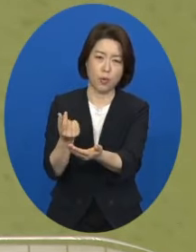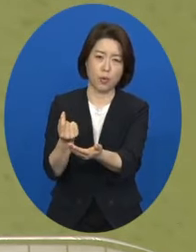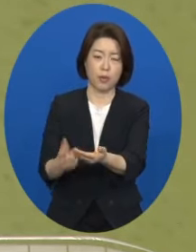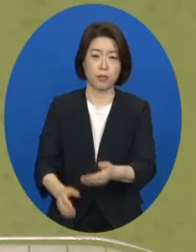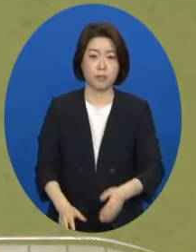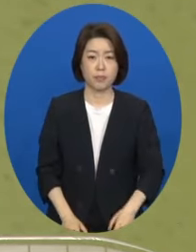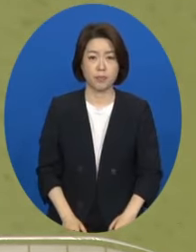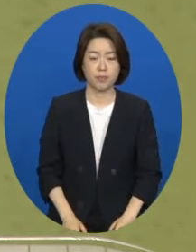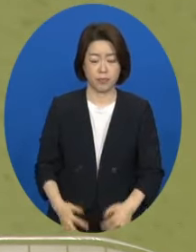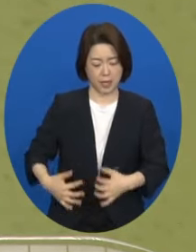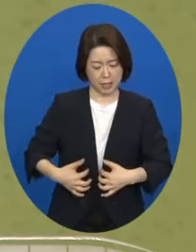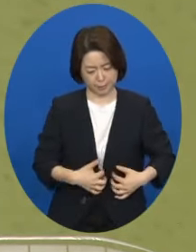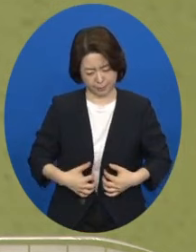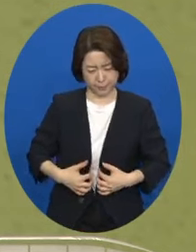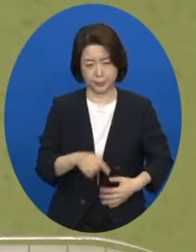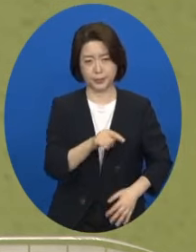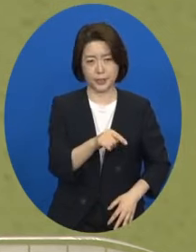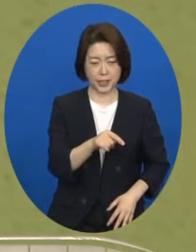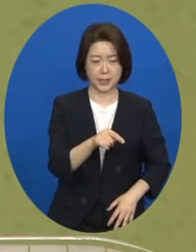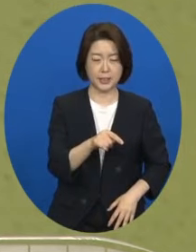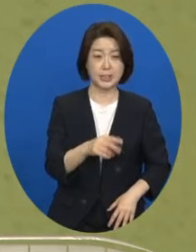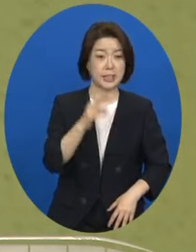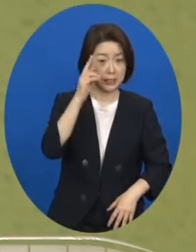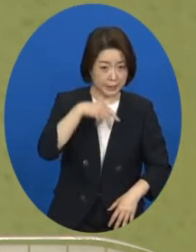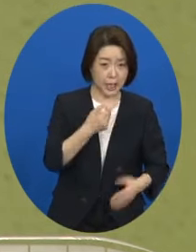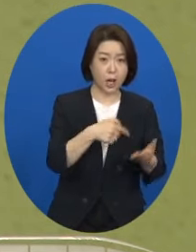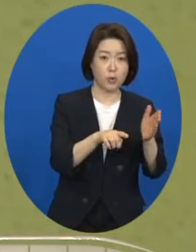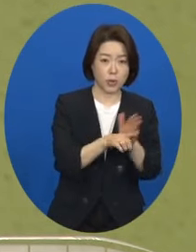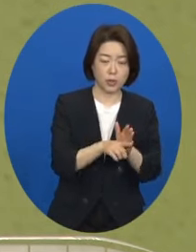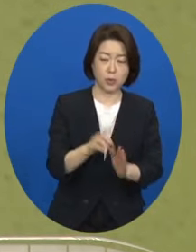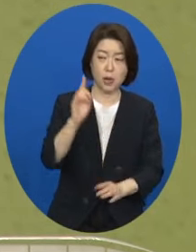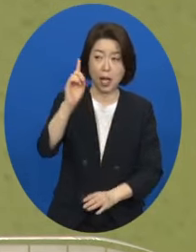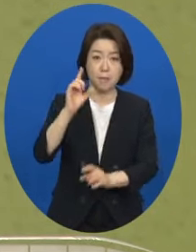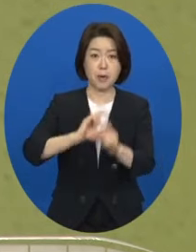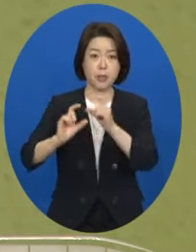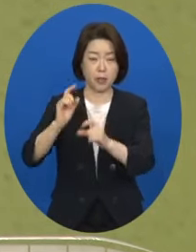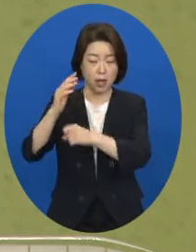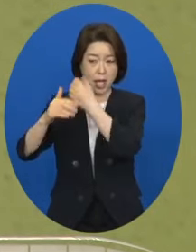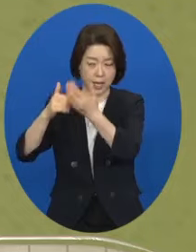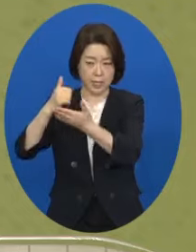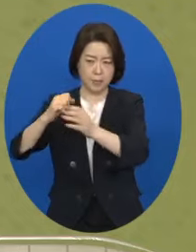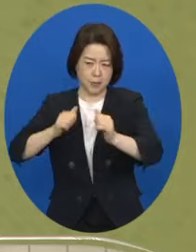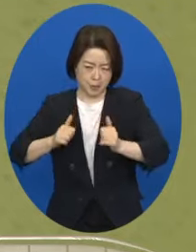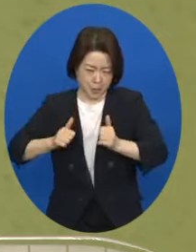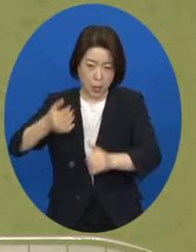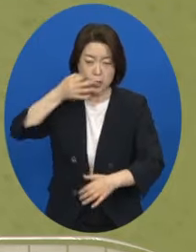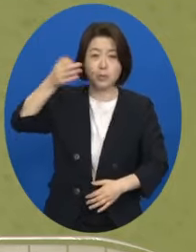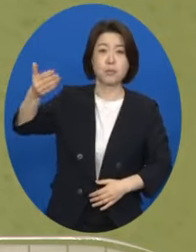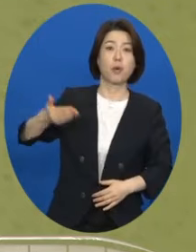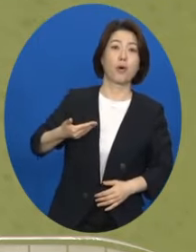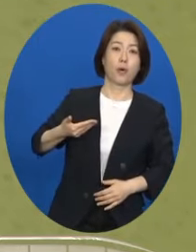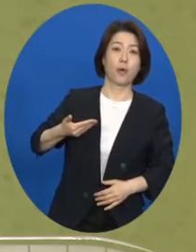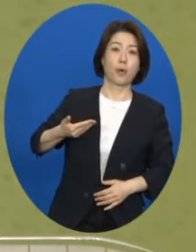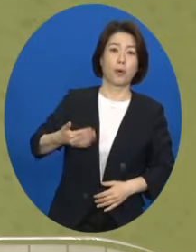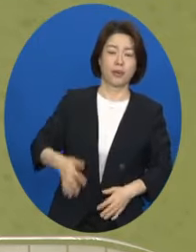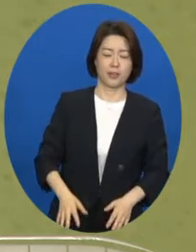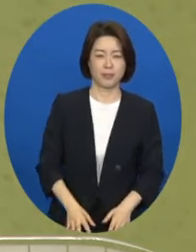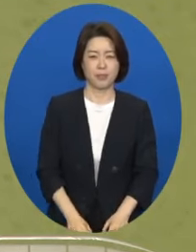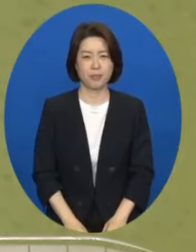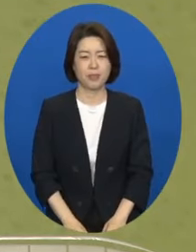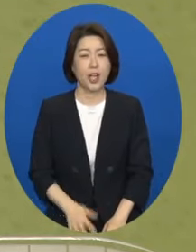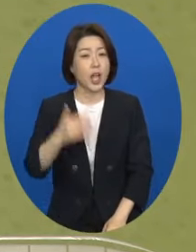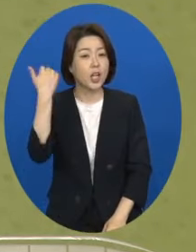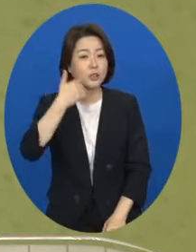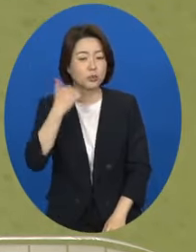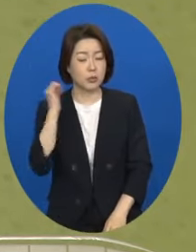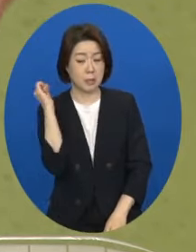주저하는 사울을 위해서 하나님이 한 번 더 하나님의 열심을 보여주시는데, 여러분 누군가가